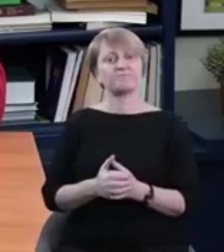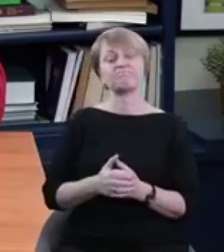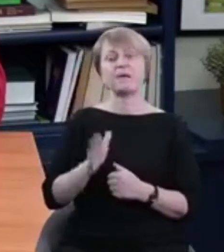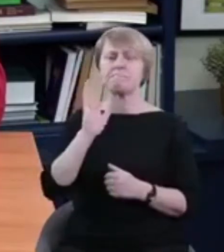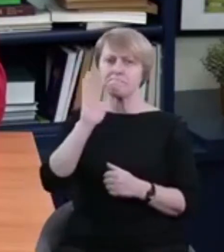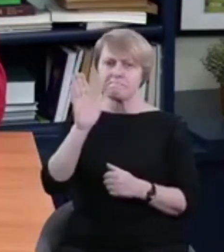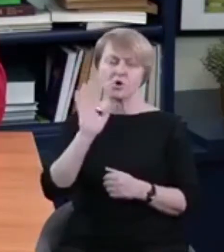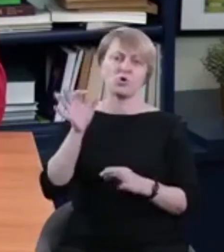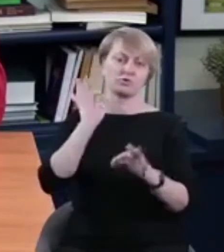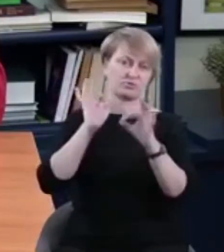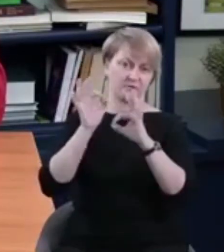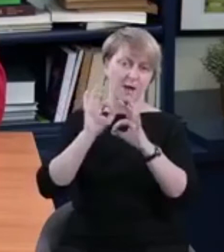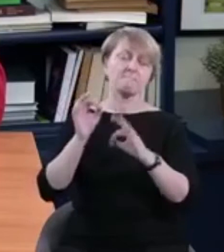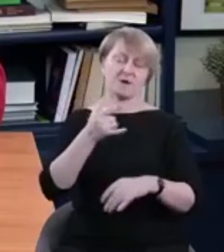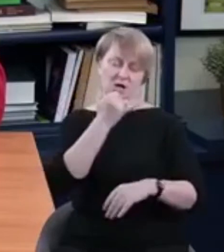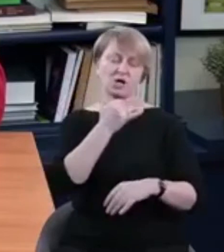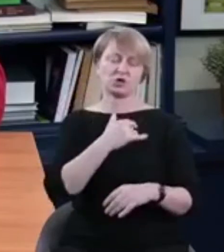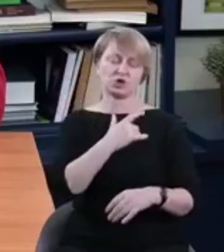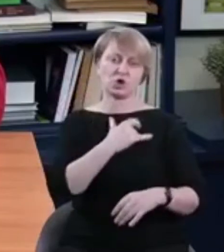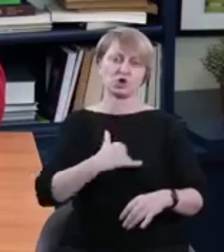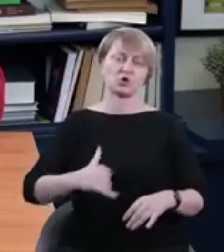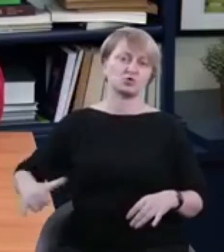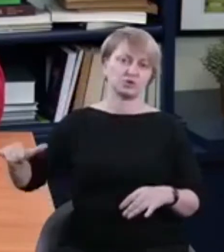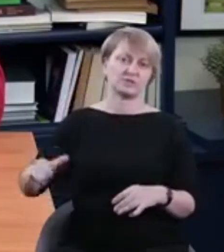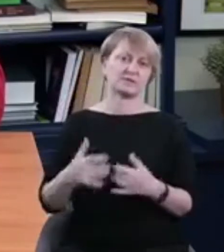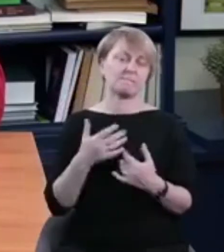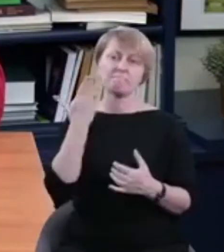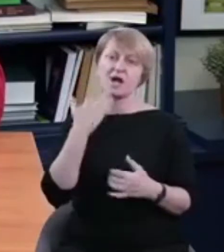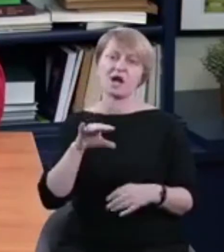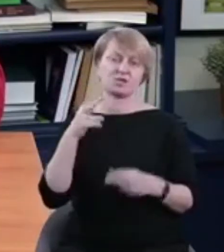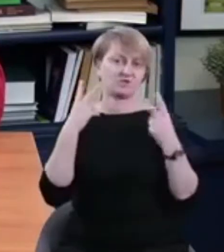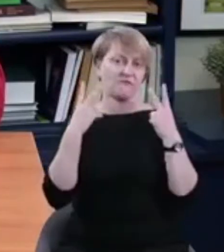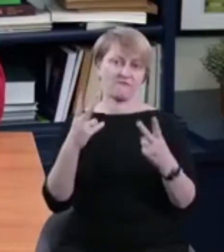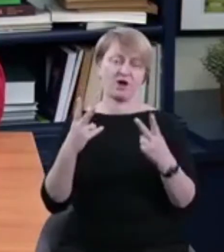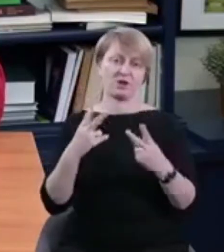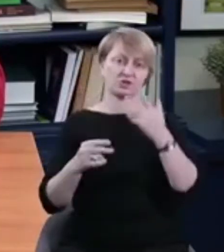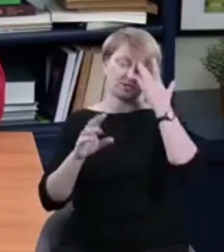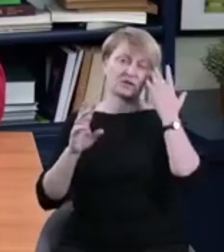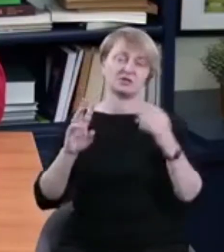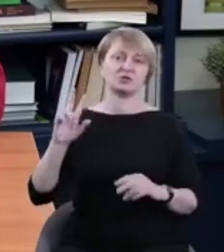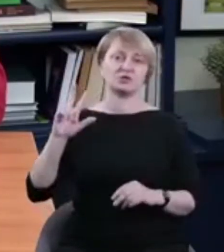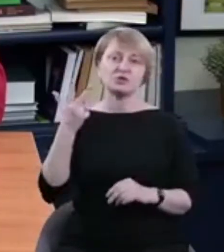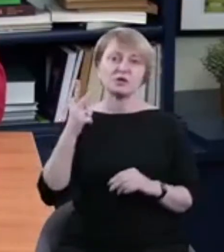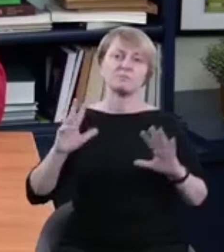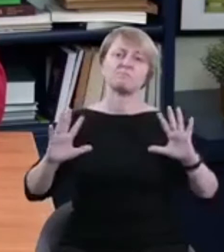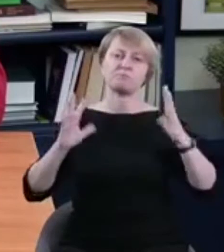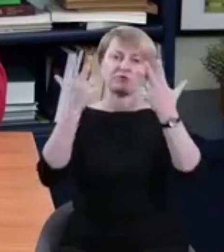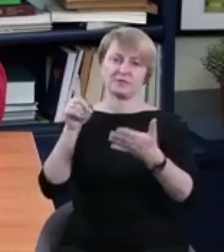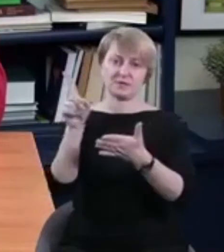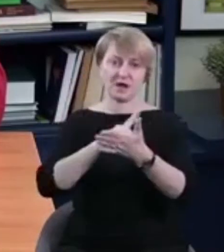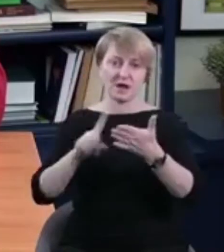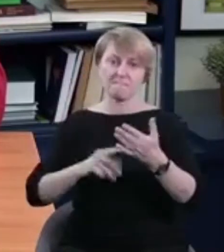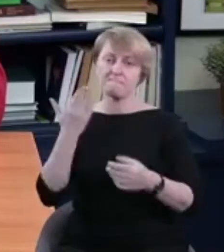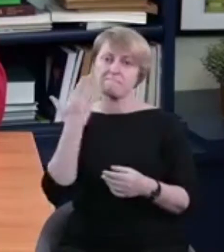oczywiście rocznica trzeciego powstania warszawskiego jest bardzo ważną różnicą jak wiecie przywiązuję ogromne znaczenie do